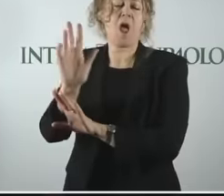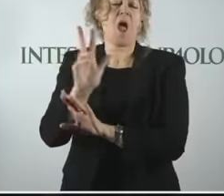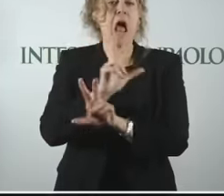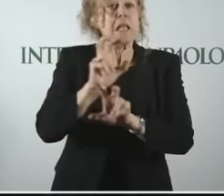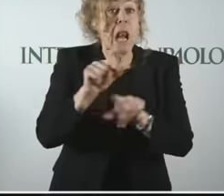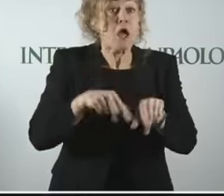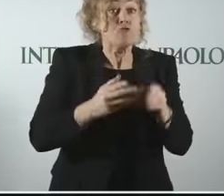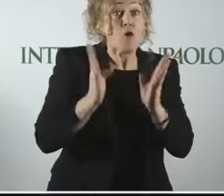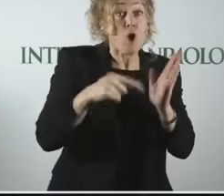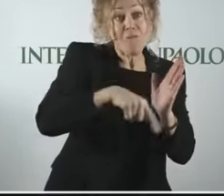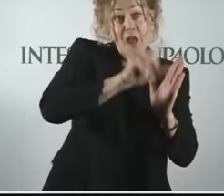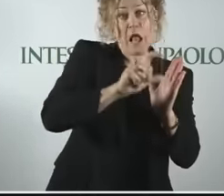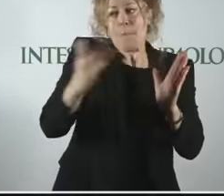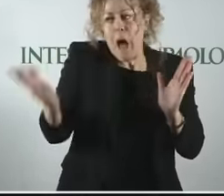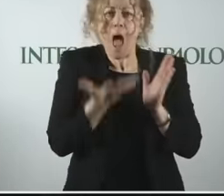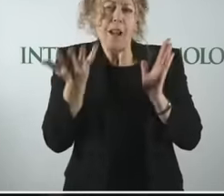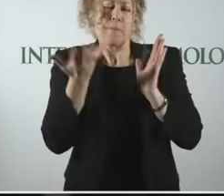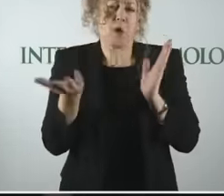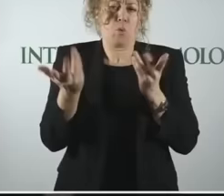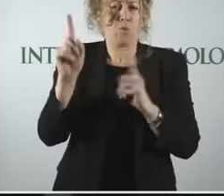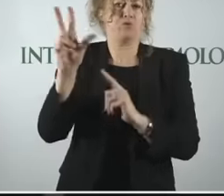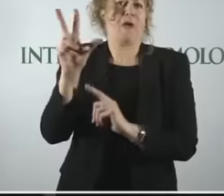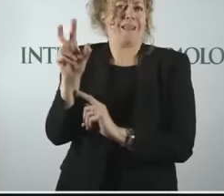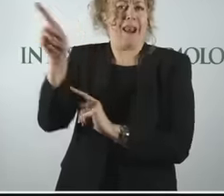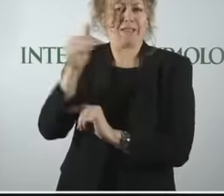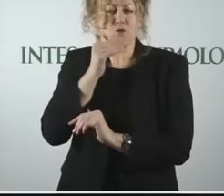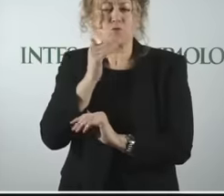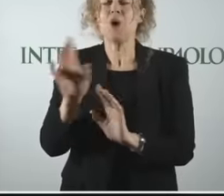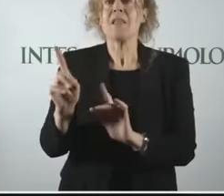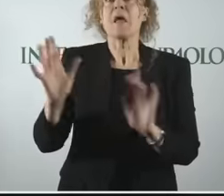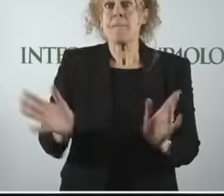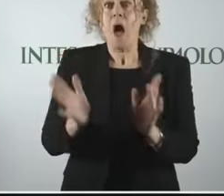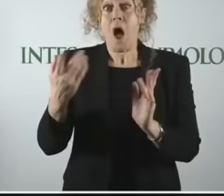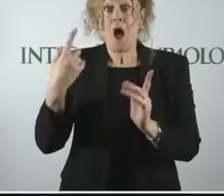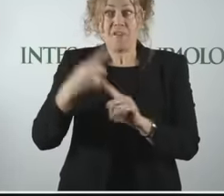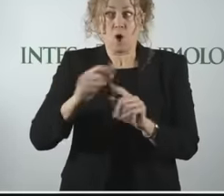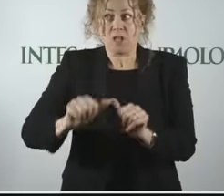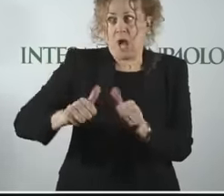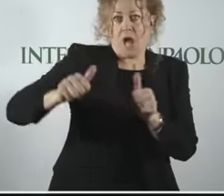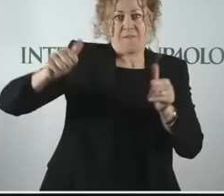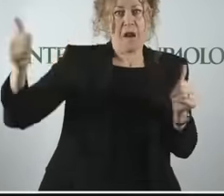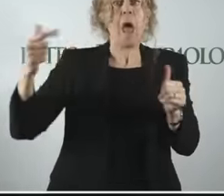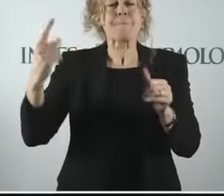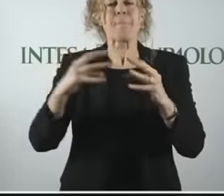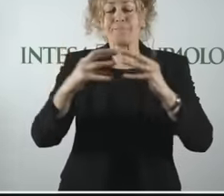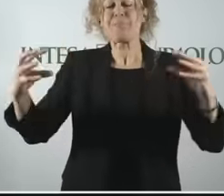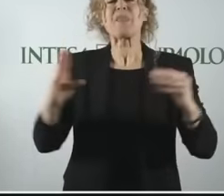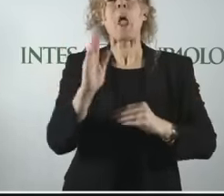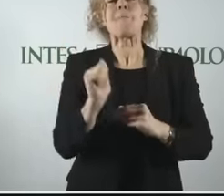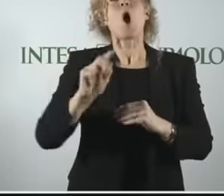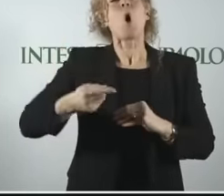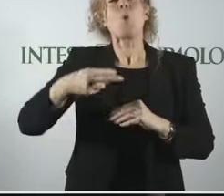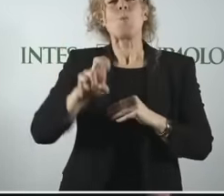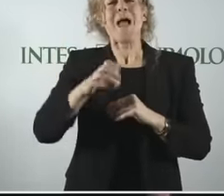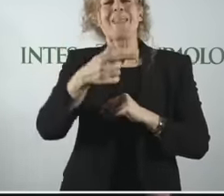comunque già qualcosa e c'erano differenze profonde e di sicuro non c'era la baguette perché naturalmente il pane a